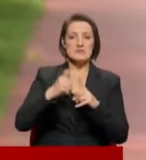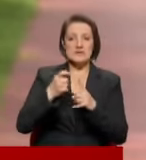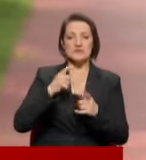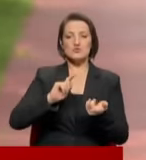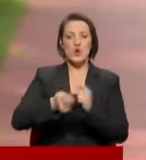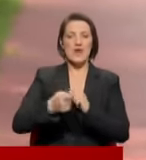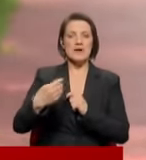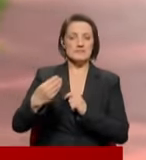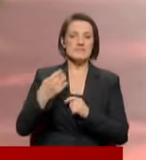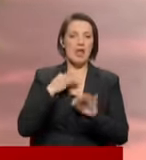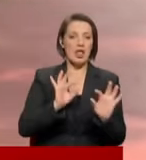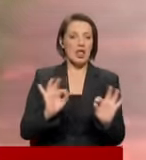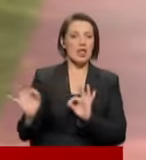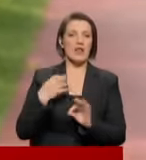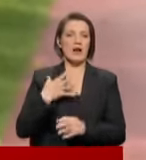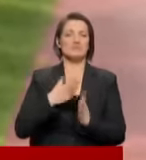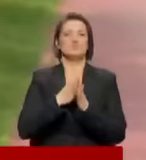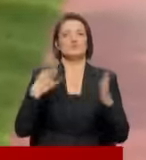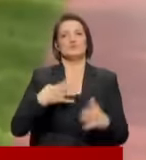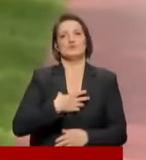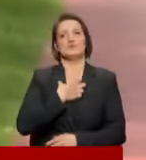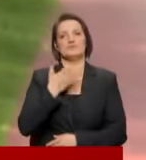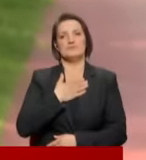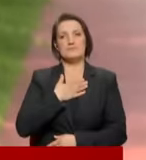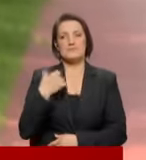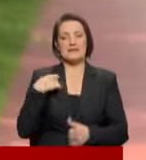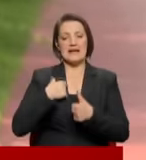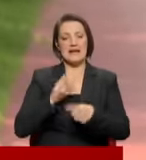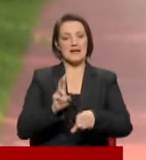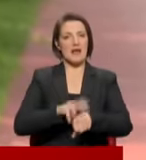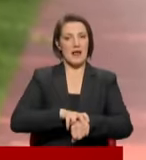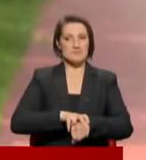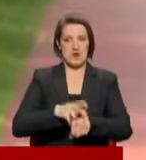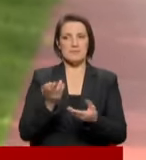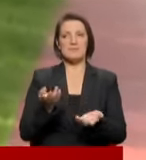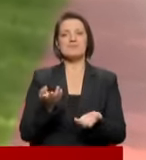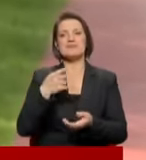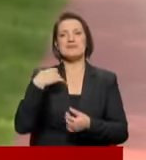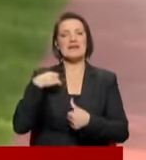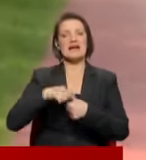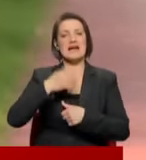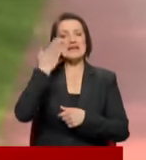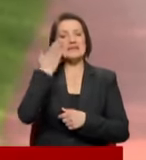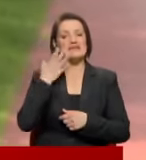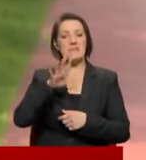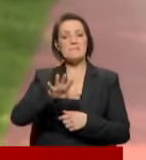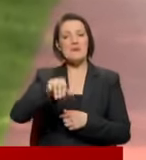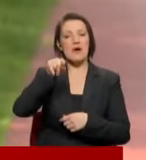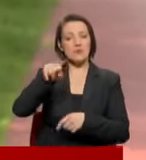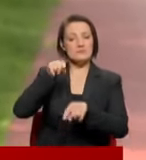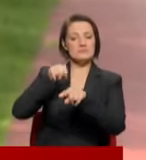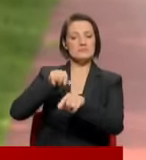soyadını taşımak bana çok büyük bir acı veriyor. Şu an kelepçenin yeniden takılmasını, yeniden izleme merkezinin en